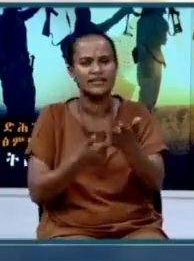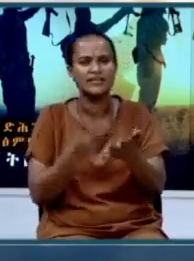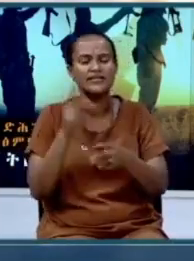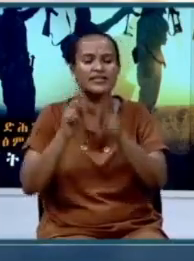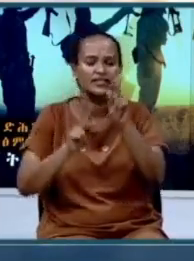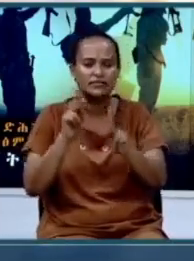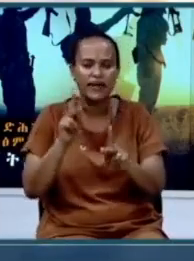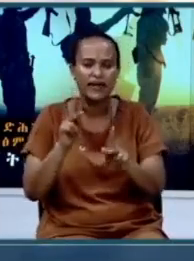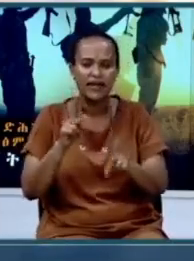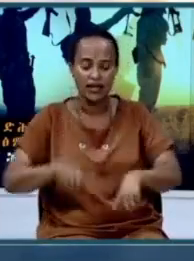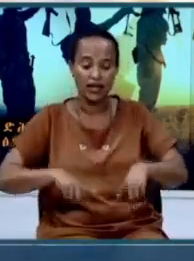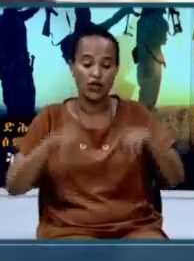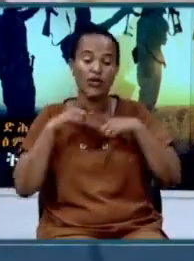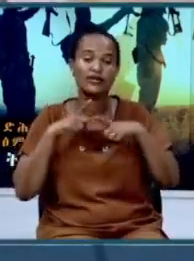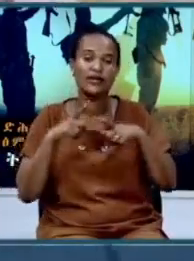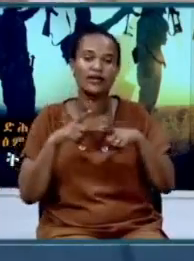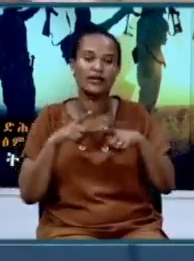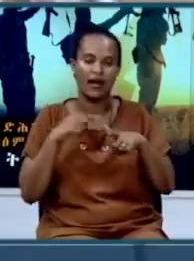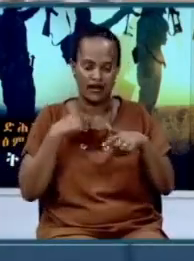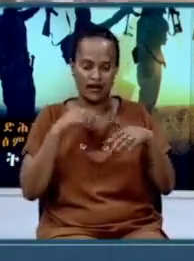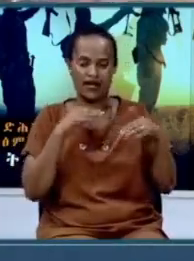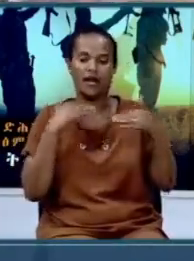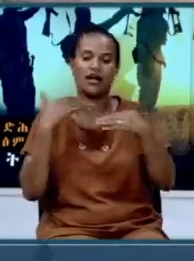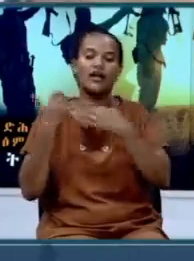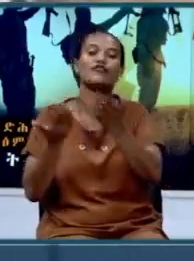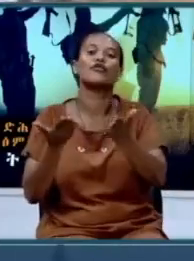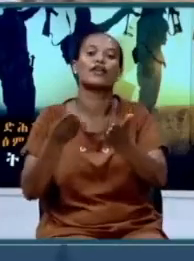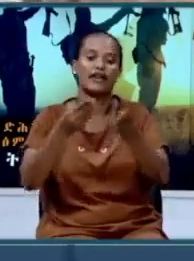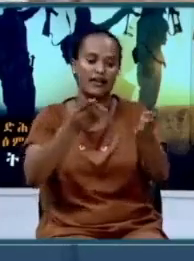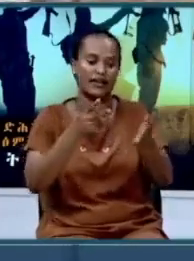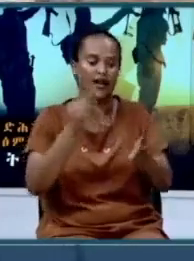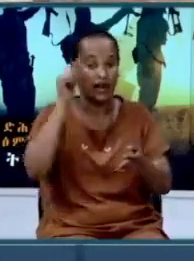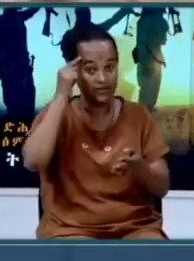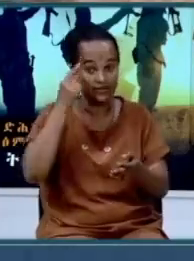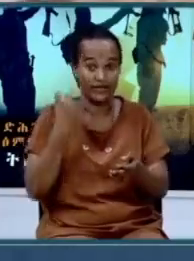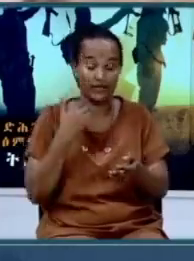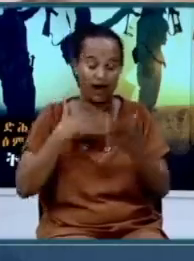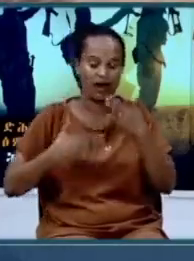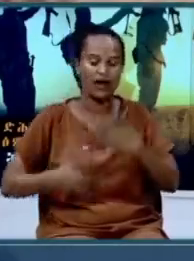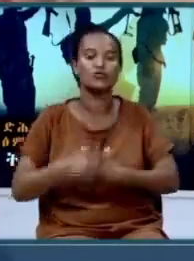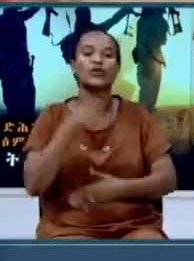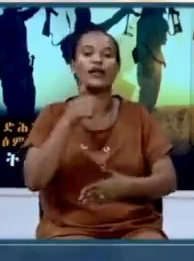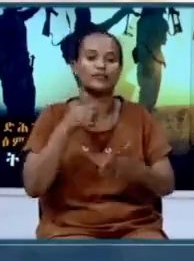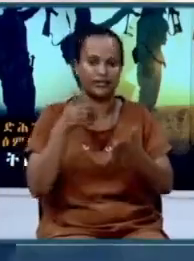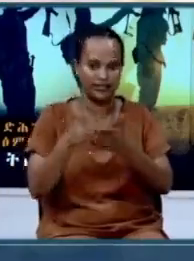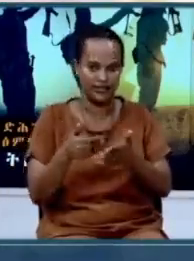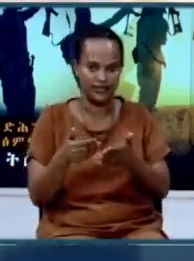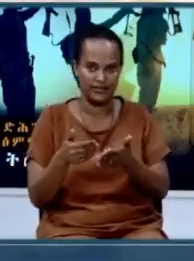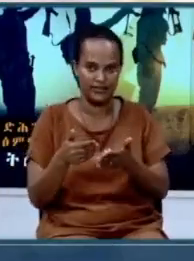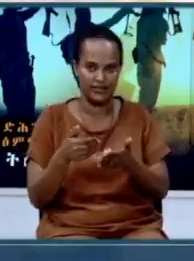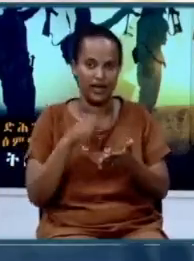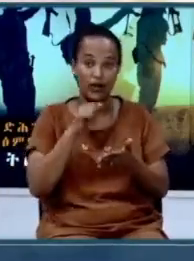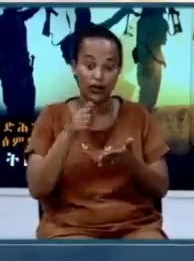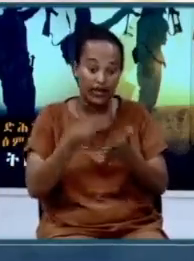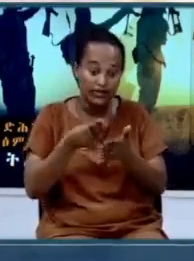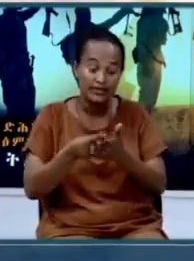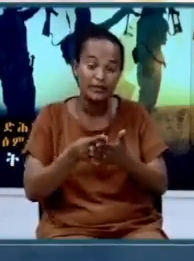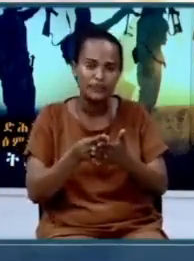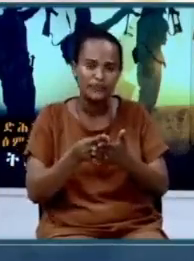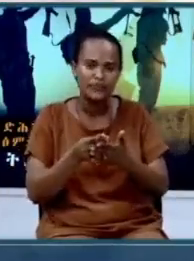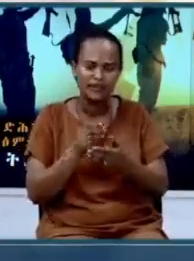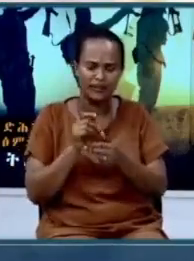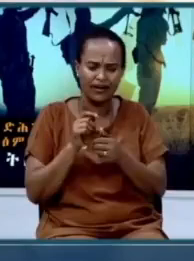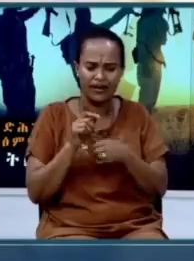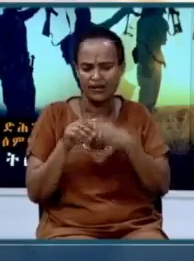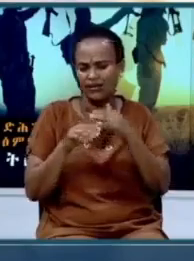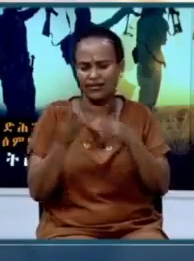ህዝበይ ሂወት ድሒኑ ኣነ ሂወተይ ክሓልፈሉ እየ ኢሉ የተወጊሲ ነይሩ ናይ ኣካል ምጉዳእቲ በፅሕ ሂወት ኣሎ ኣይኮነን ንቆሩ ቆራርቦ ንገንዘብ ክስስዐሉ ንህዝቢ ትግራይ